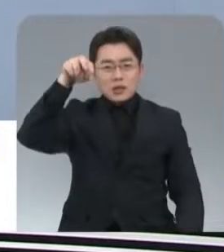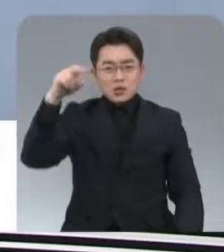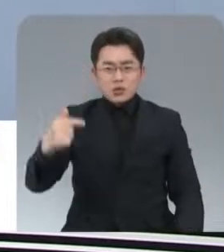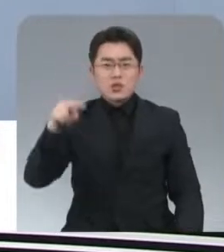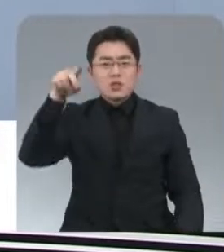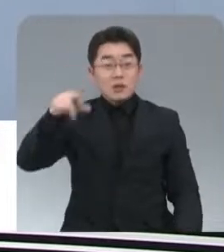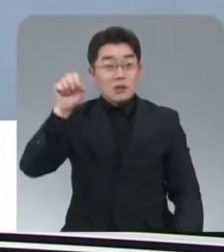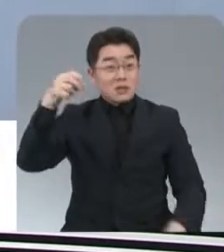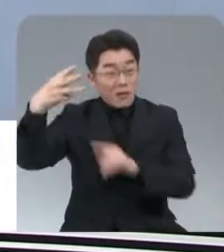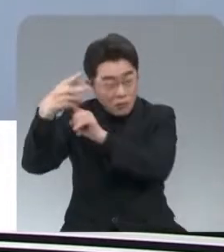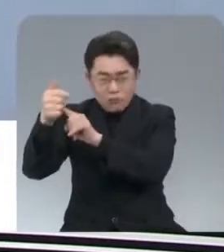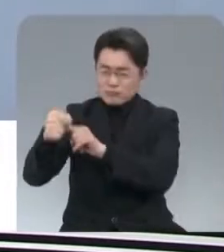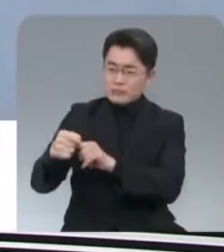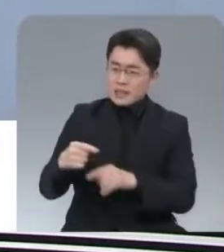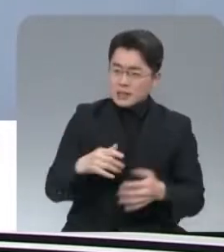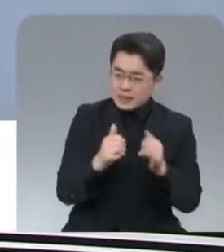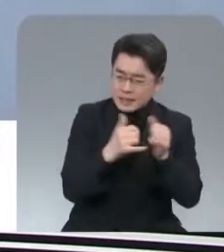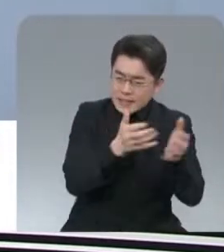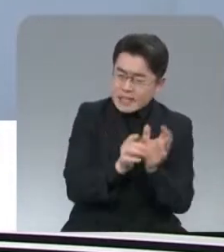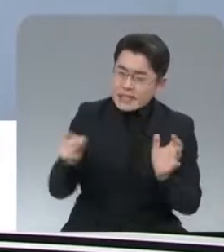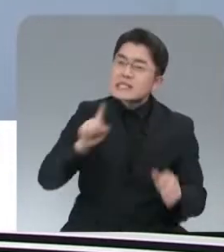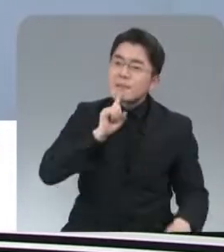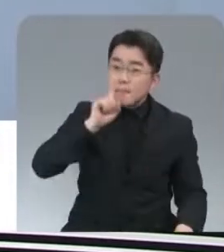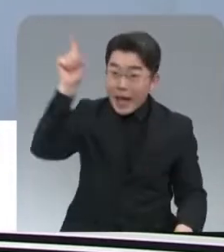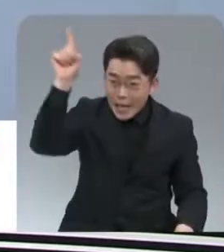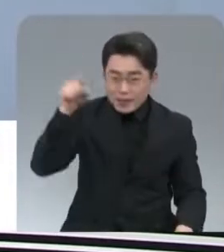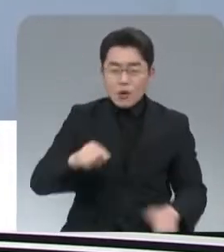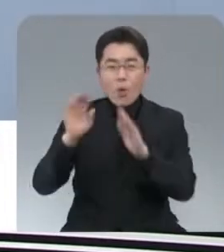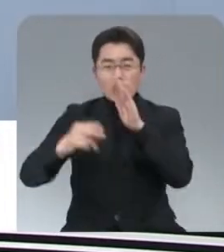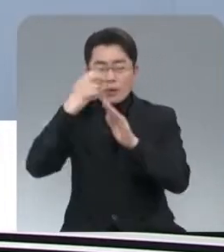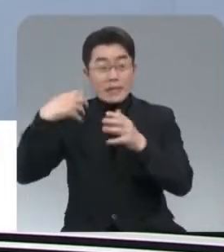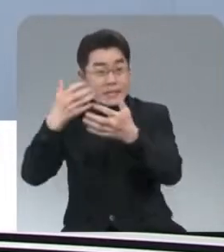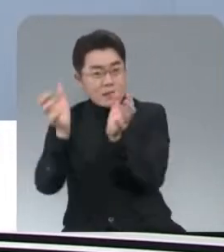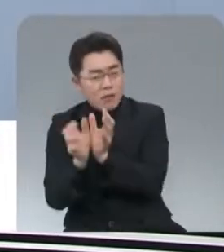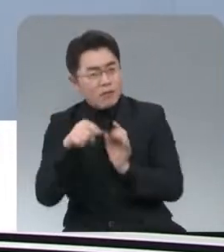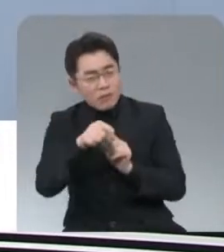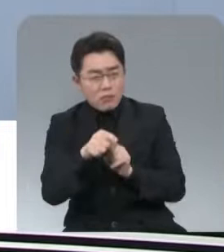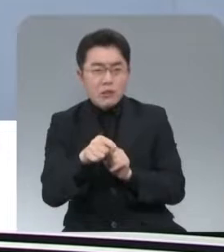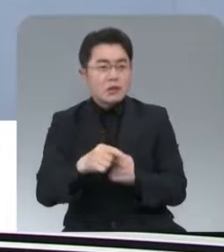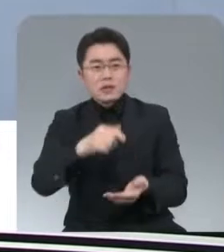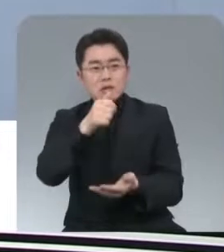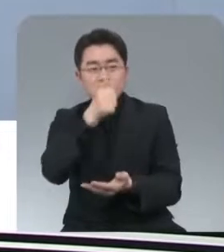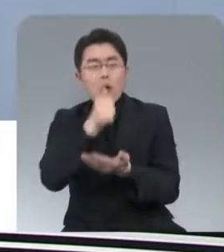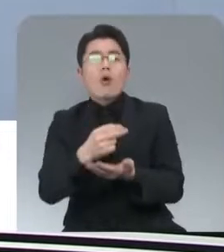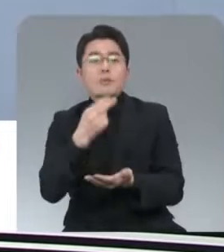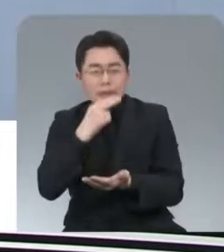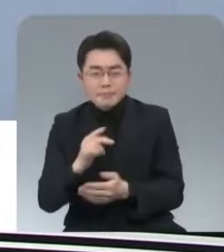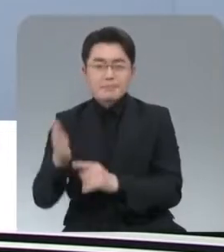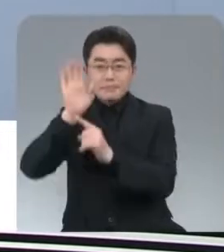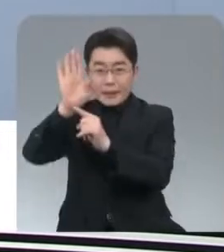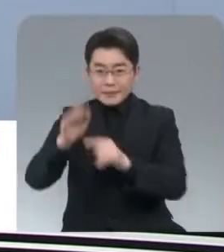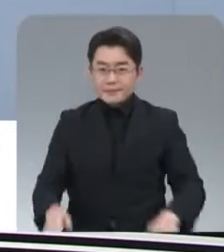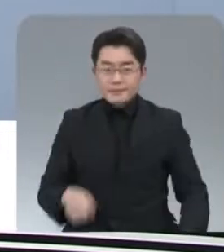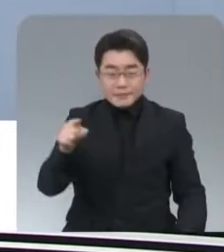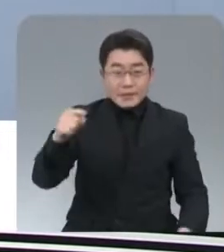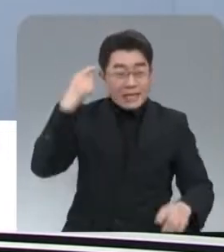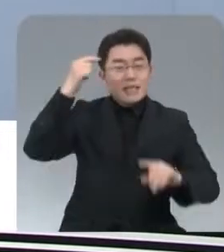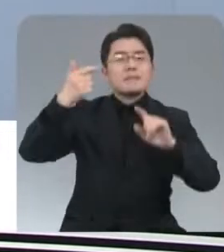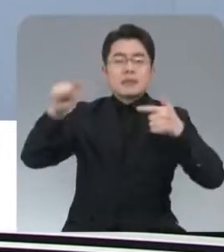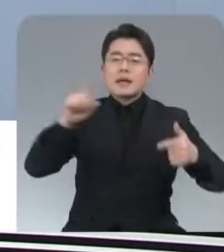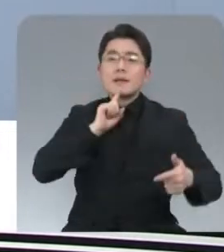확인됐다 고 밝혔고 감찰을 추진했던 이문정 검사는 재정신청을 내겠다 며 반발했습니다 김민철 기자